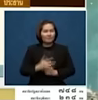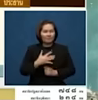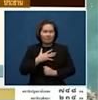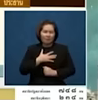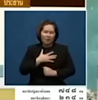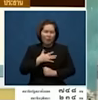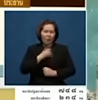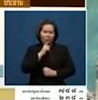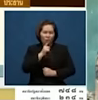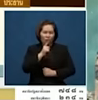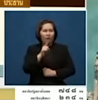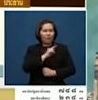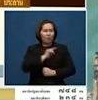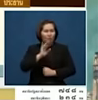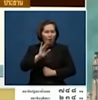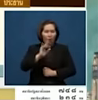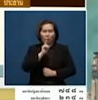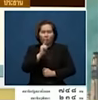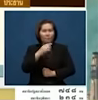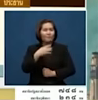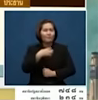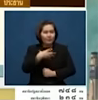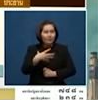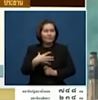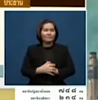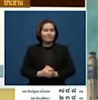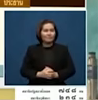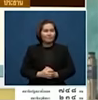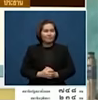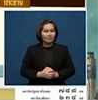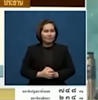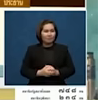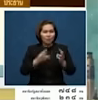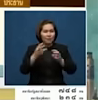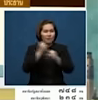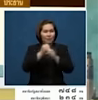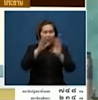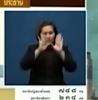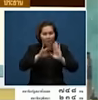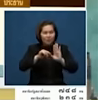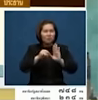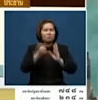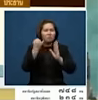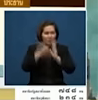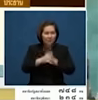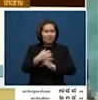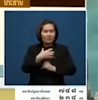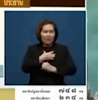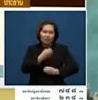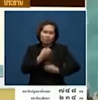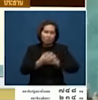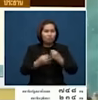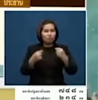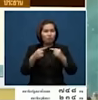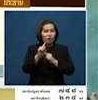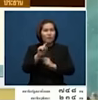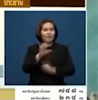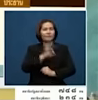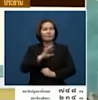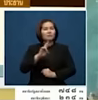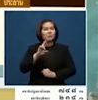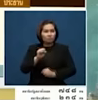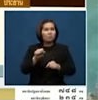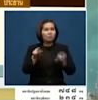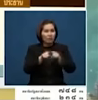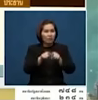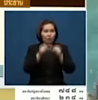แล้วล่ะแต่คุณสมชายก็ไม่ได้ชี้หน้าคือเหมือนกับว่าประธานรัฐสภาเนี่ยทำแบบนี้ไม่ได้คือเซ็นอนุญาตอะไร